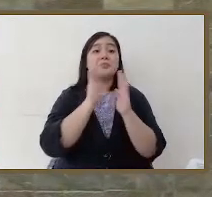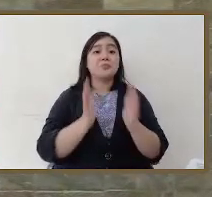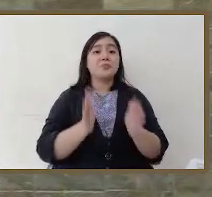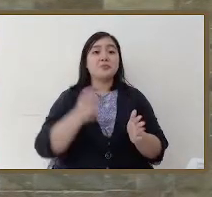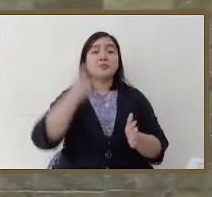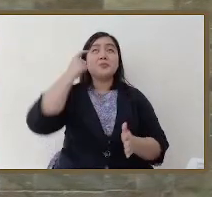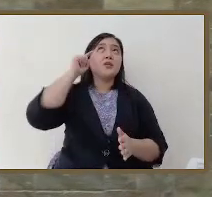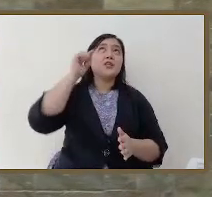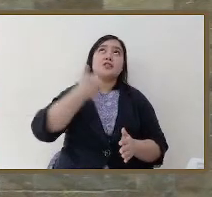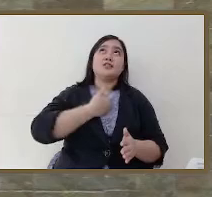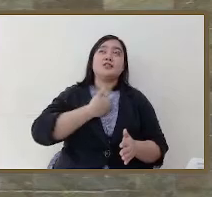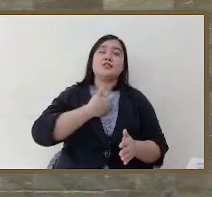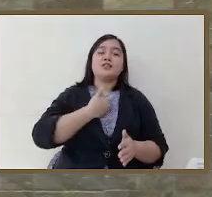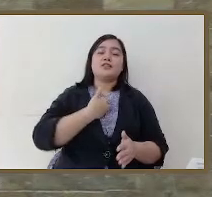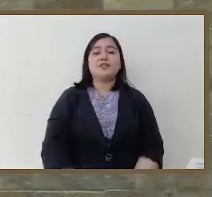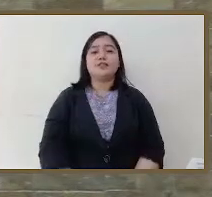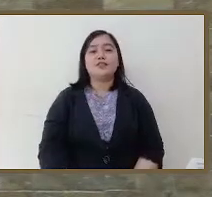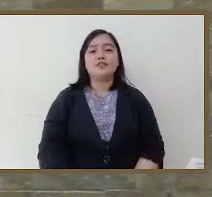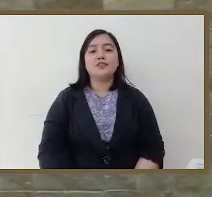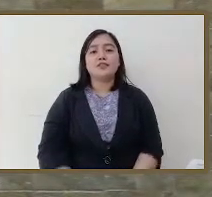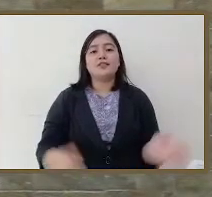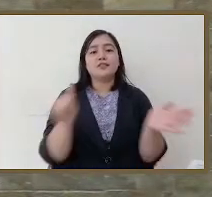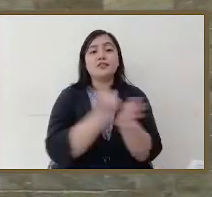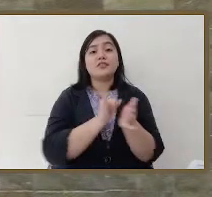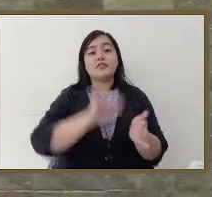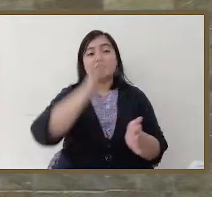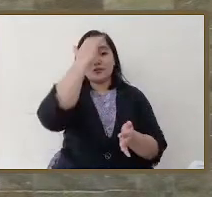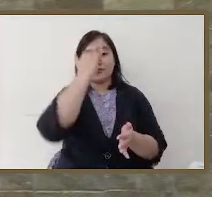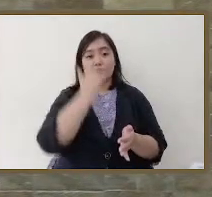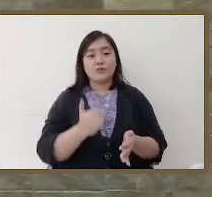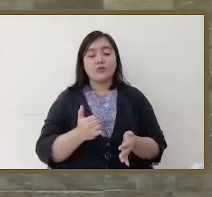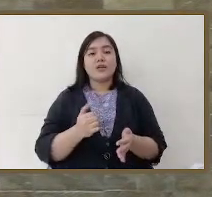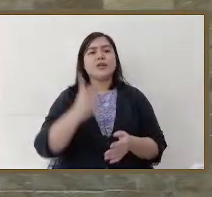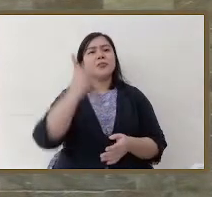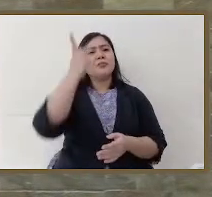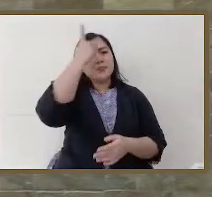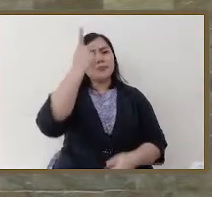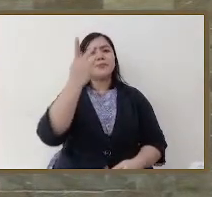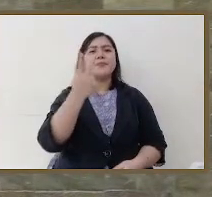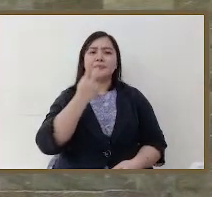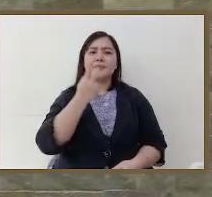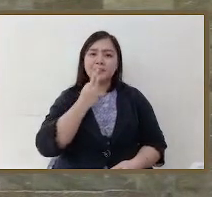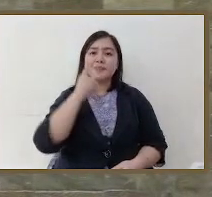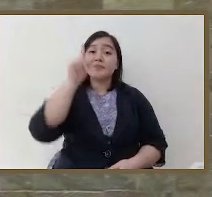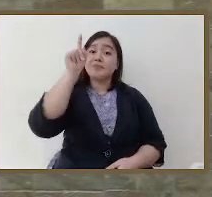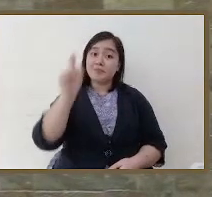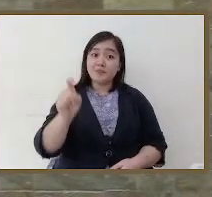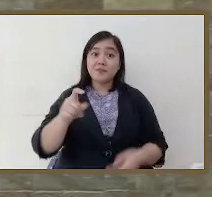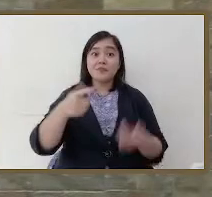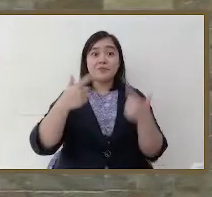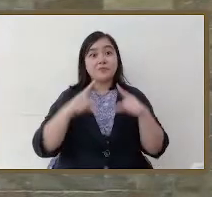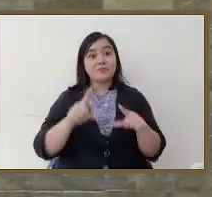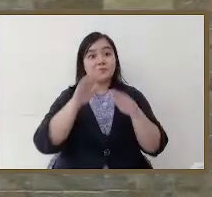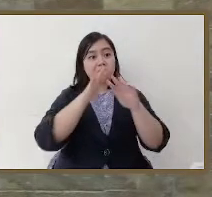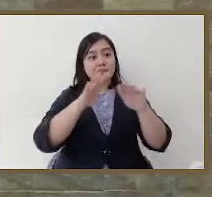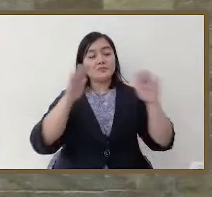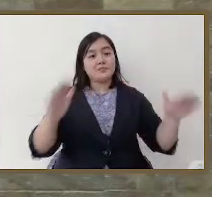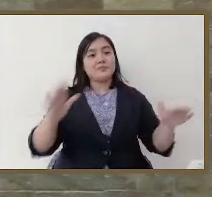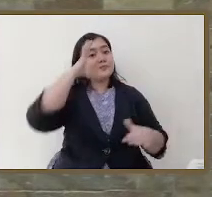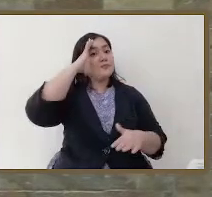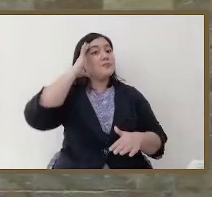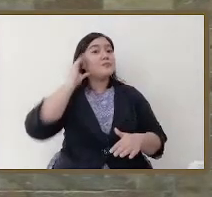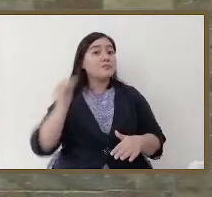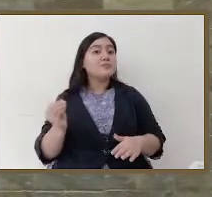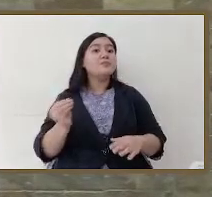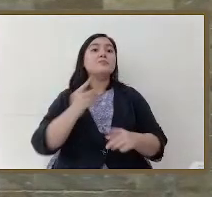Kaya nga po, mga kapatid, napakahalaga mga parents na bigyan po natin ang ating mga anak ng Diyos. Imagine when they make